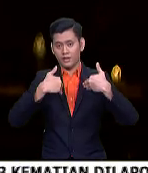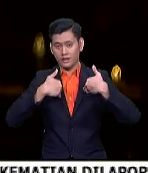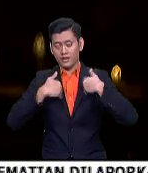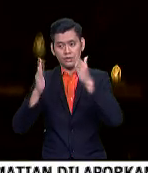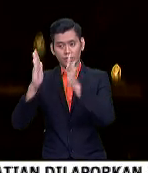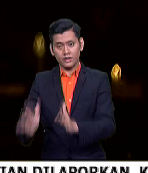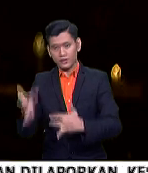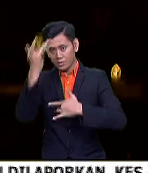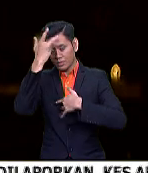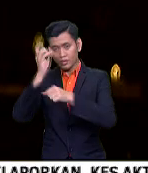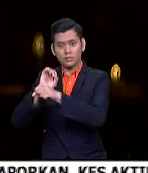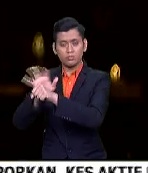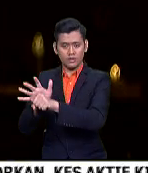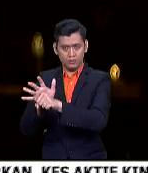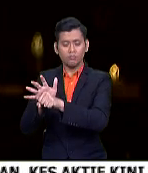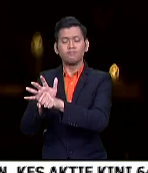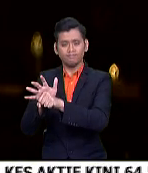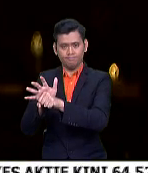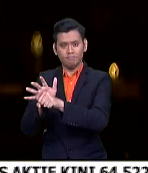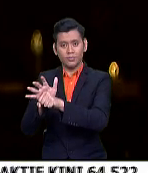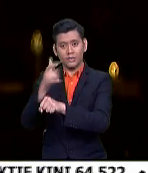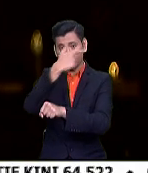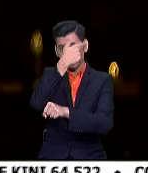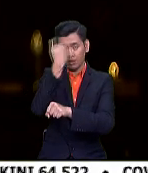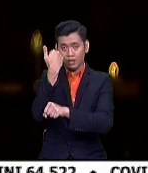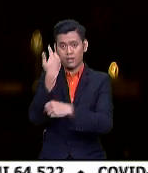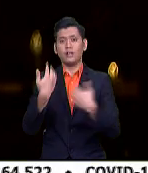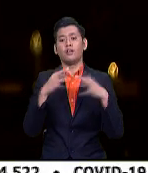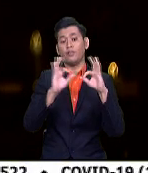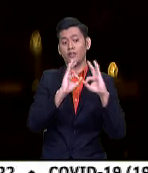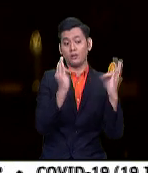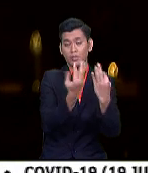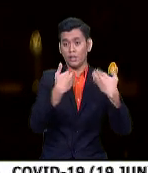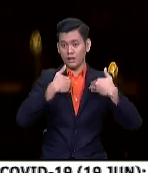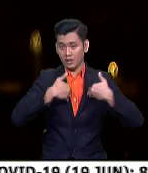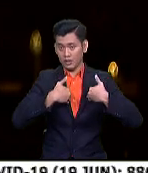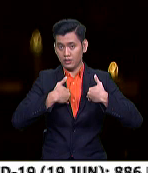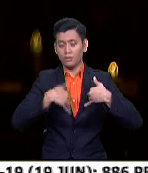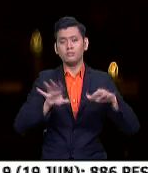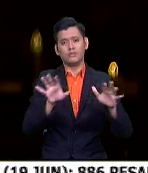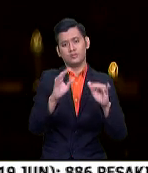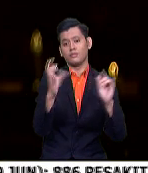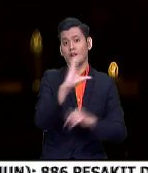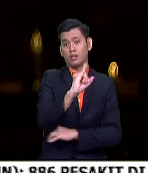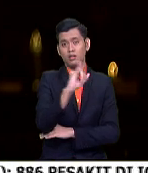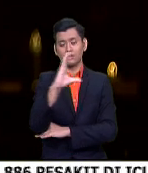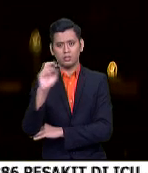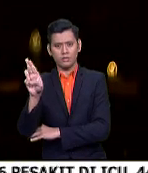wad kritikal. Jika diberi kesempatan lagi, rindu akan bertaut kembali. Namun andai